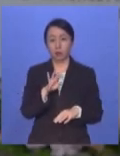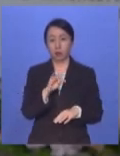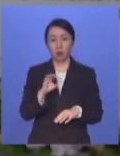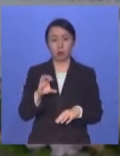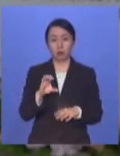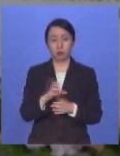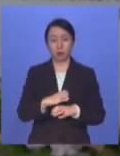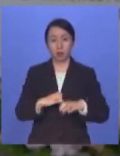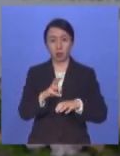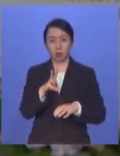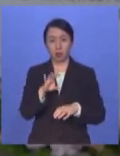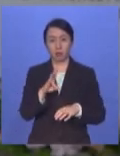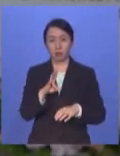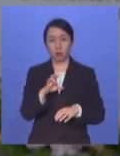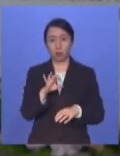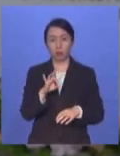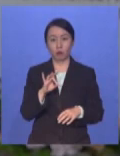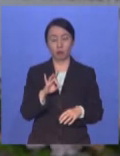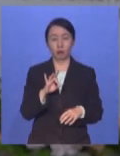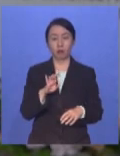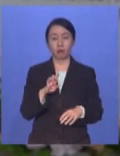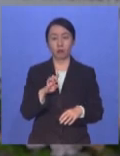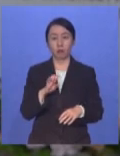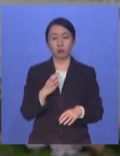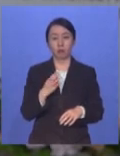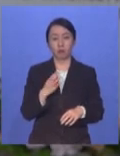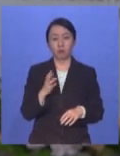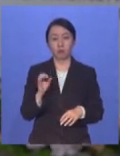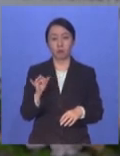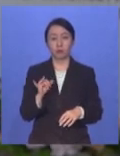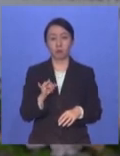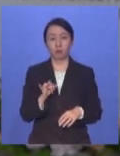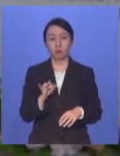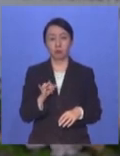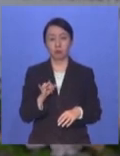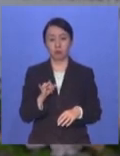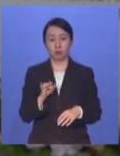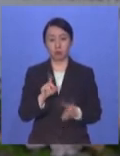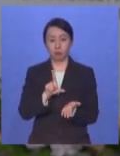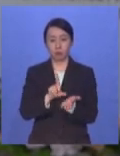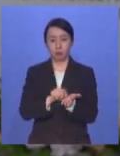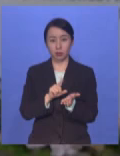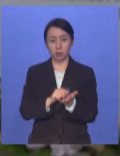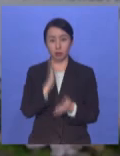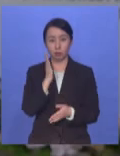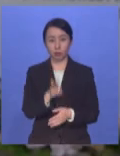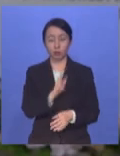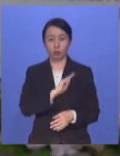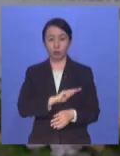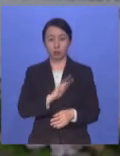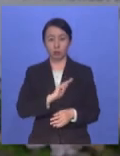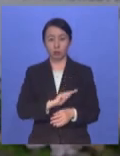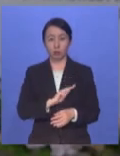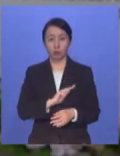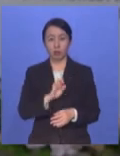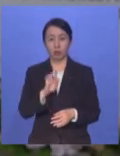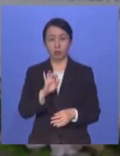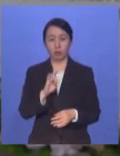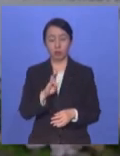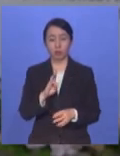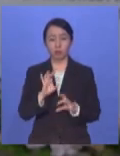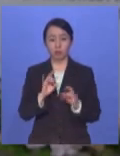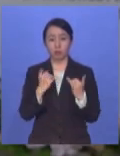Мирас от партии «Аманат» Умаров Жомарт Жаксылыкович и пенсионеры. Будут у нас обоеведы выступать